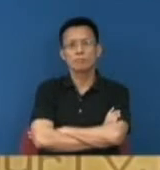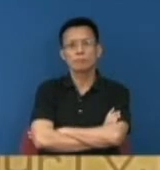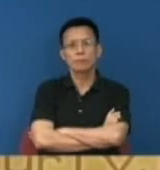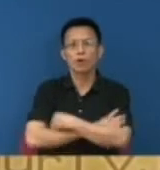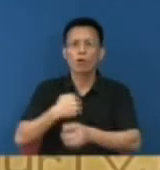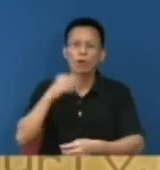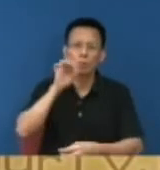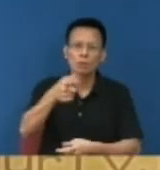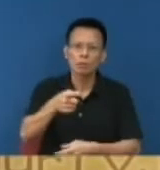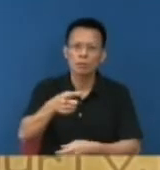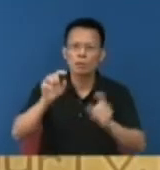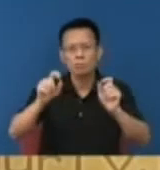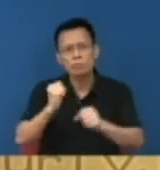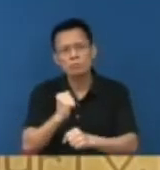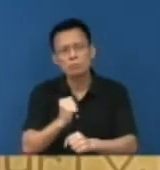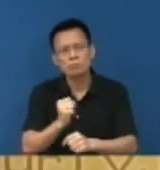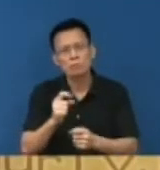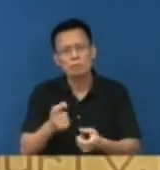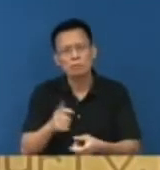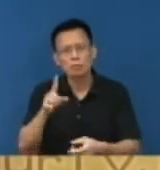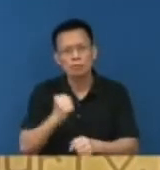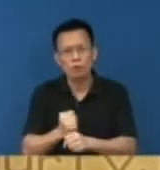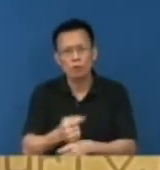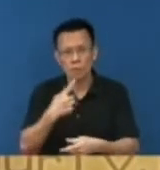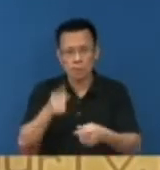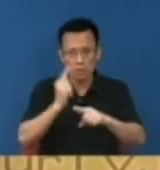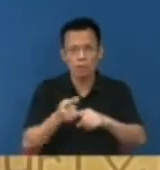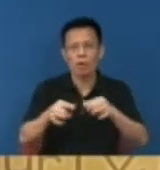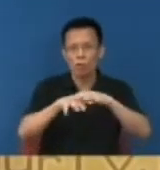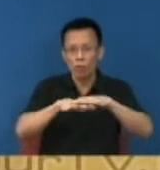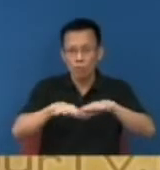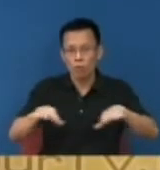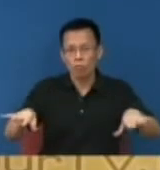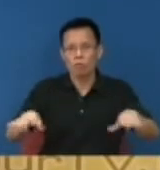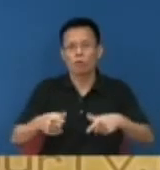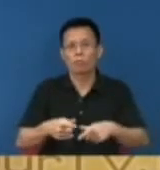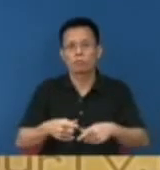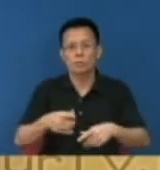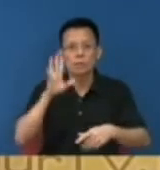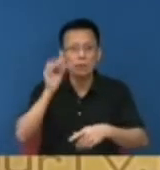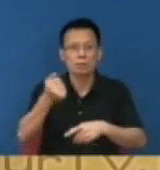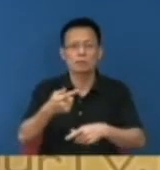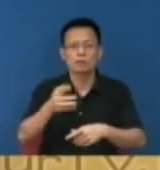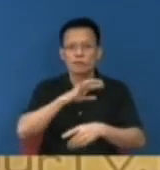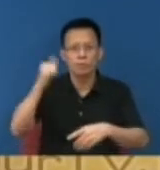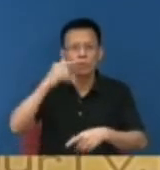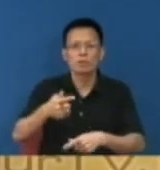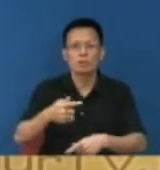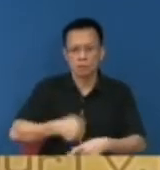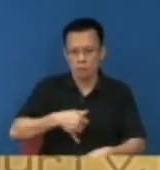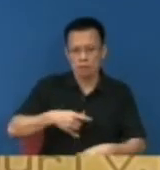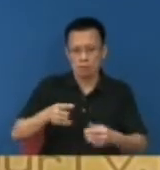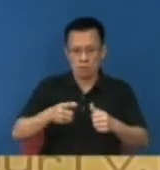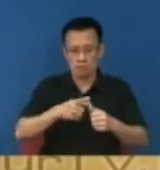我問你啊，你點樣做？如果你真係要和平、理性、非暴力去抗命嘅時候，領袖行先有感召力噶嘛？